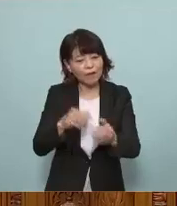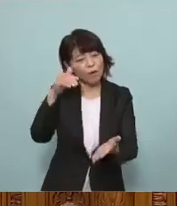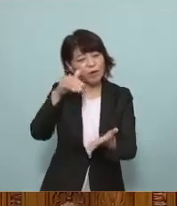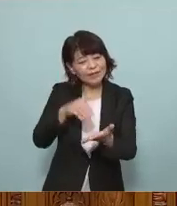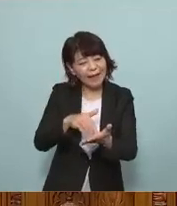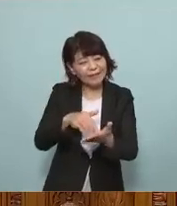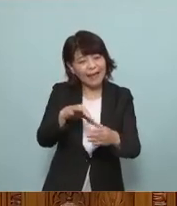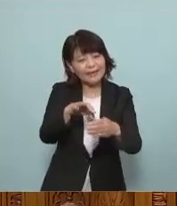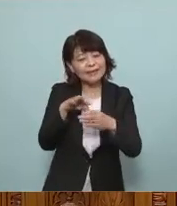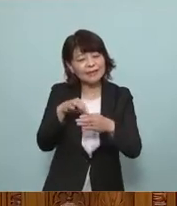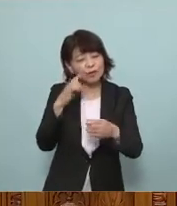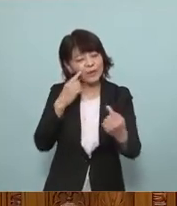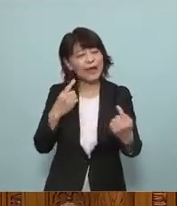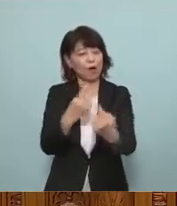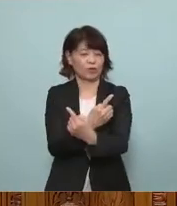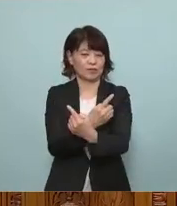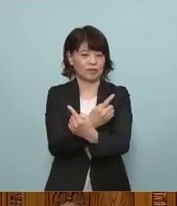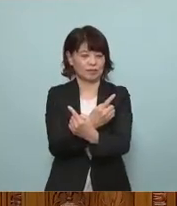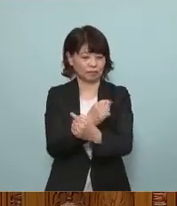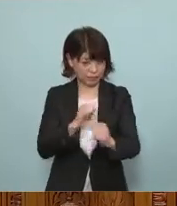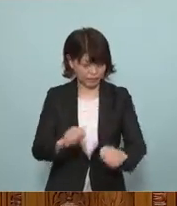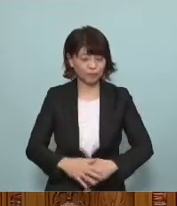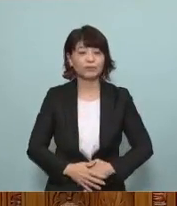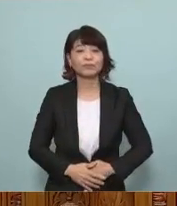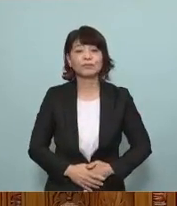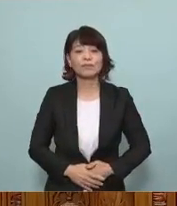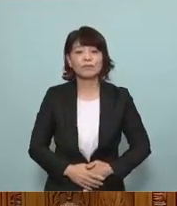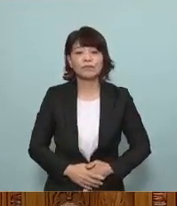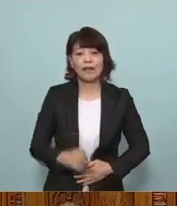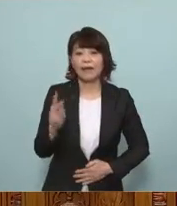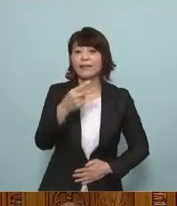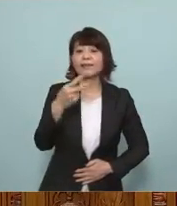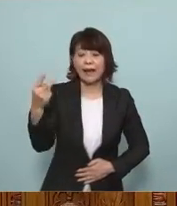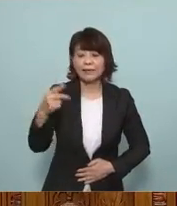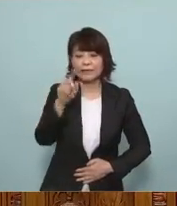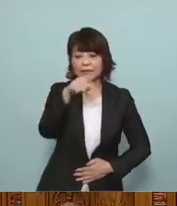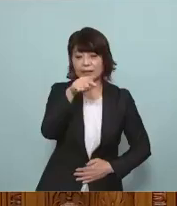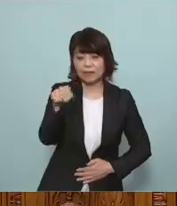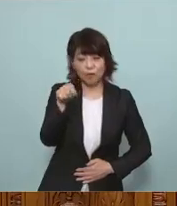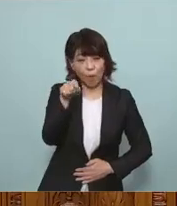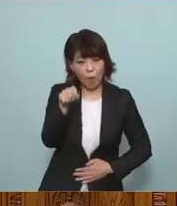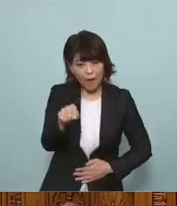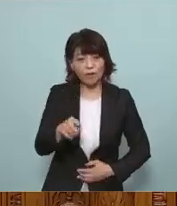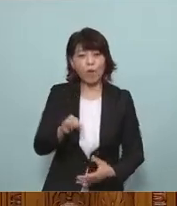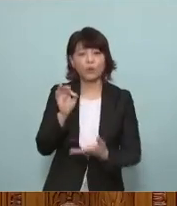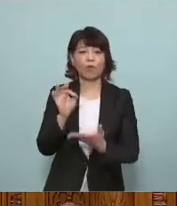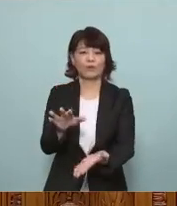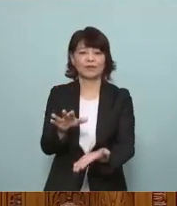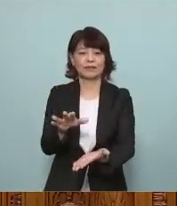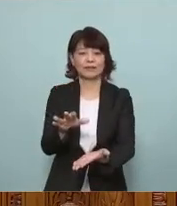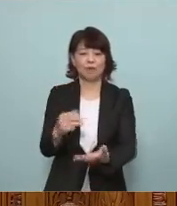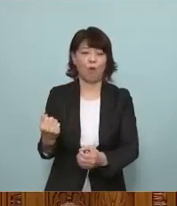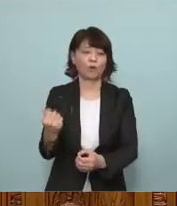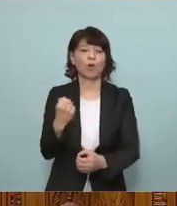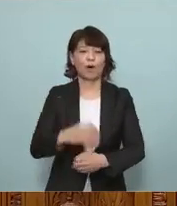しにも取り組んでいきます。第二に、人への投資の抜本強化